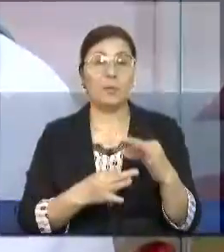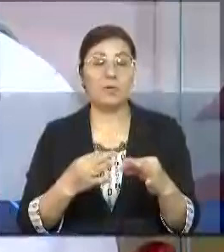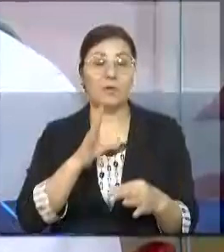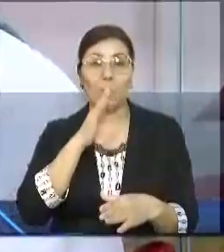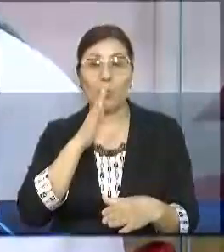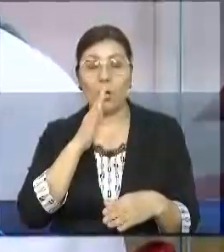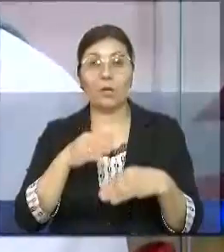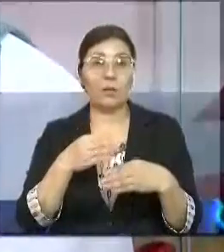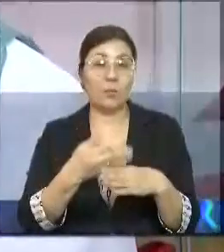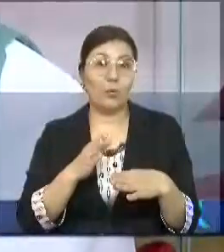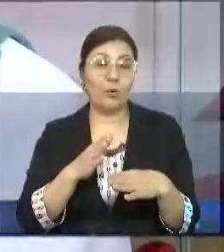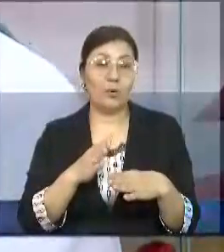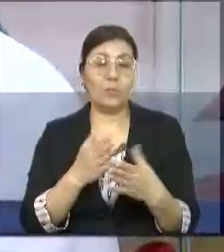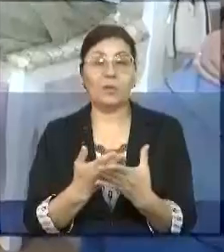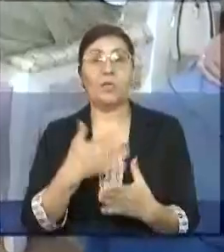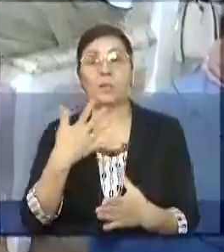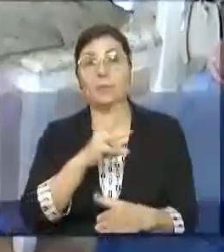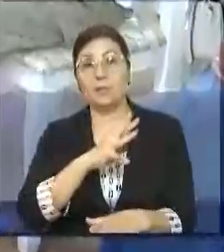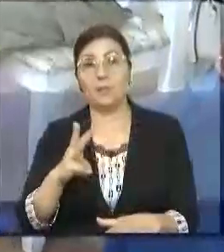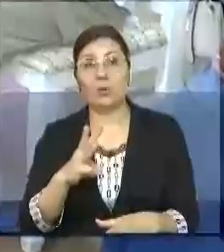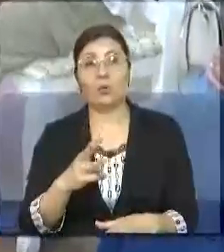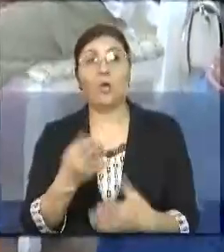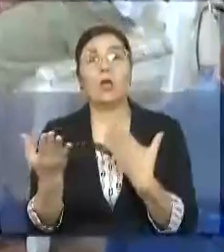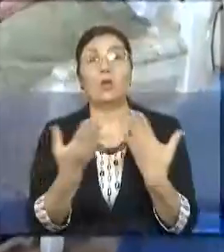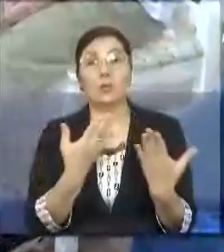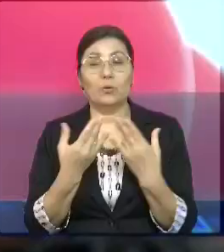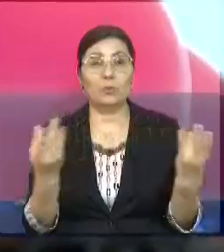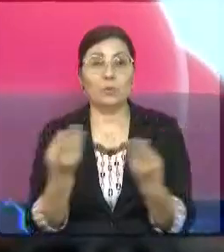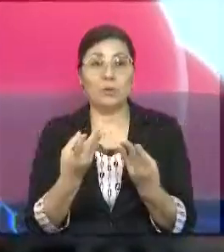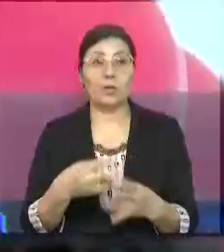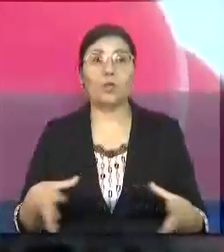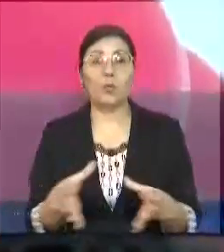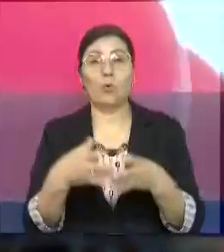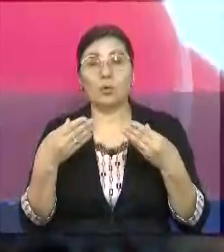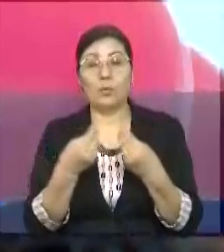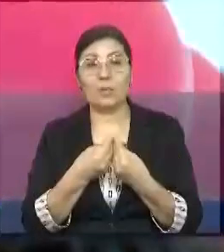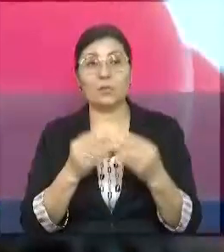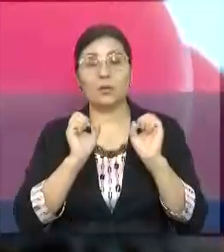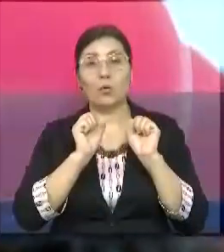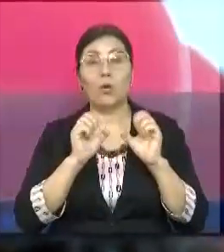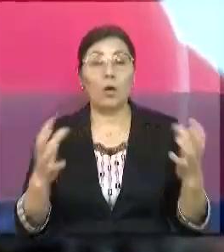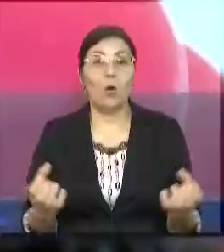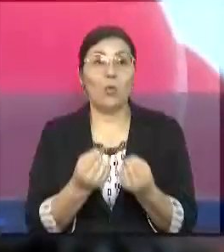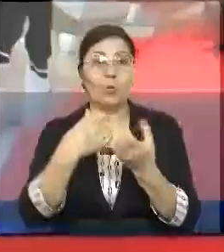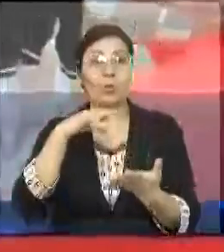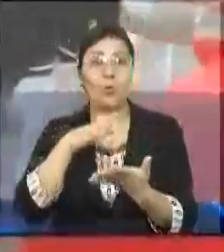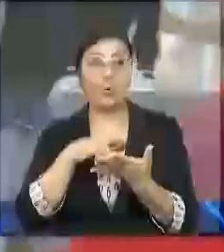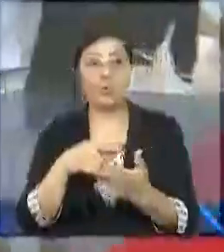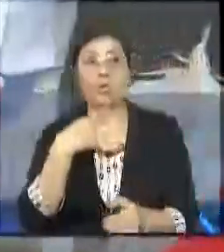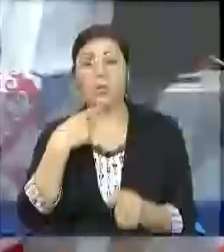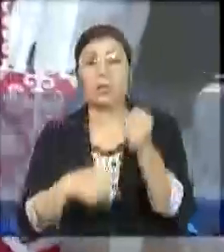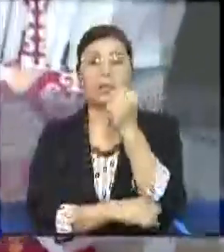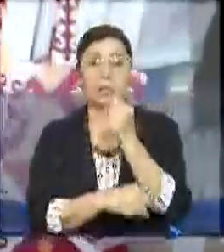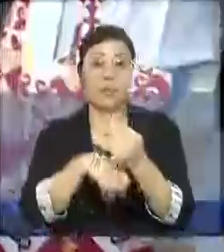минут уақыт жеткеніңіз жеткілікті. Психологтармен қатар отбасын қолдау орталығында логопедтер де жұмыс істейді. Бұл ерекше балаларға